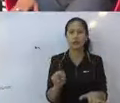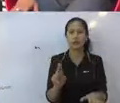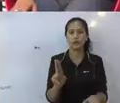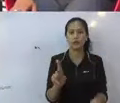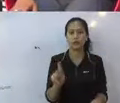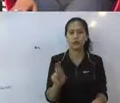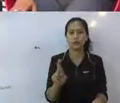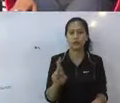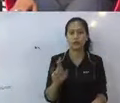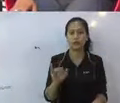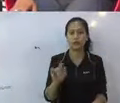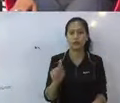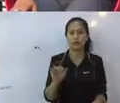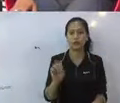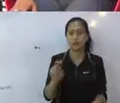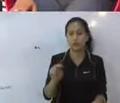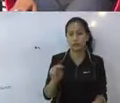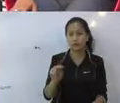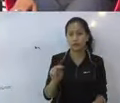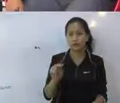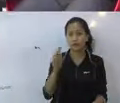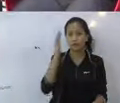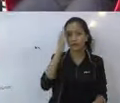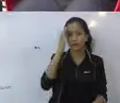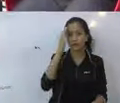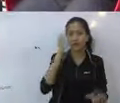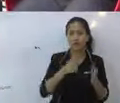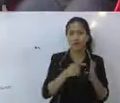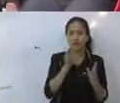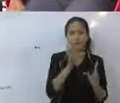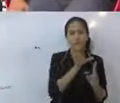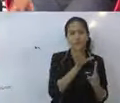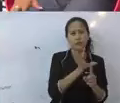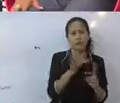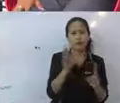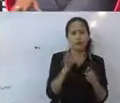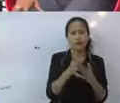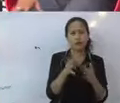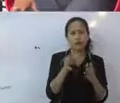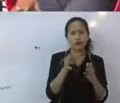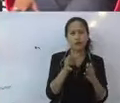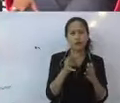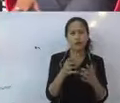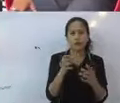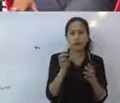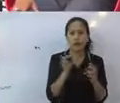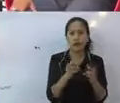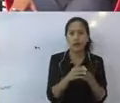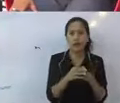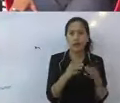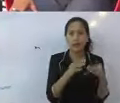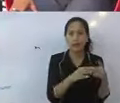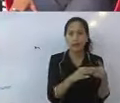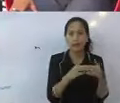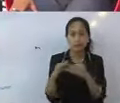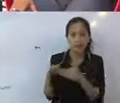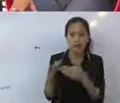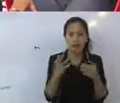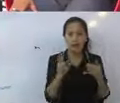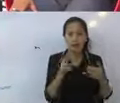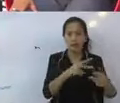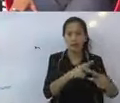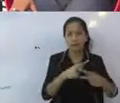ito. Alam ko ano to. Lahat to may kinabang tayo. Hindi lang po sa mga may sakit ha. Pati rin po sa mga walang sakit